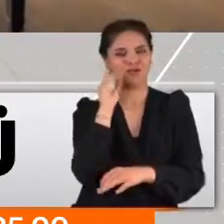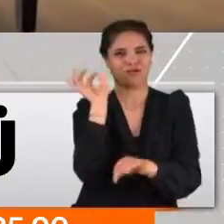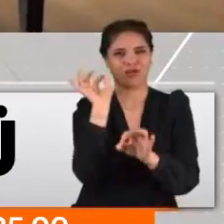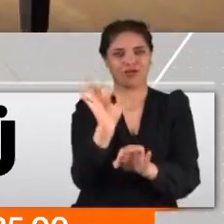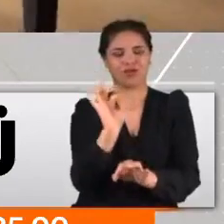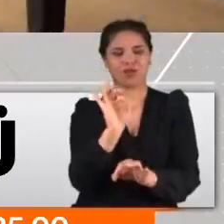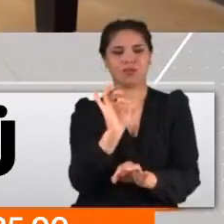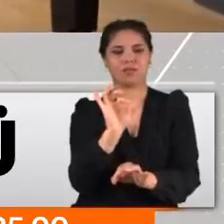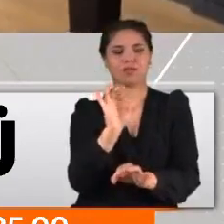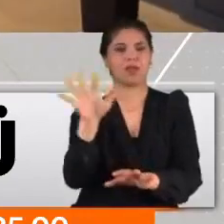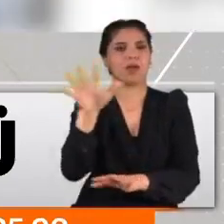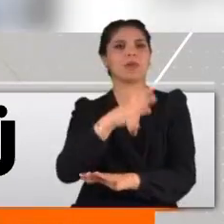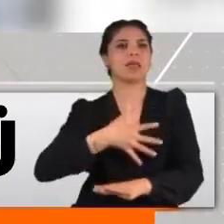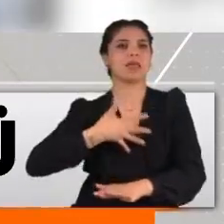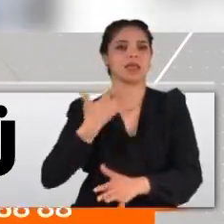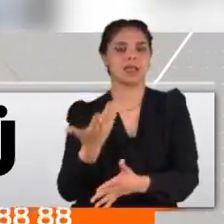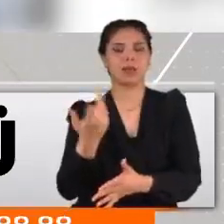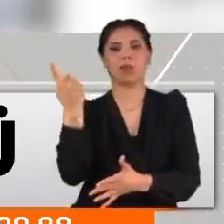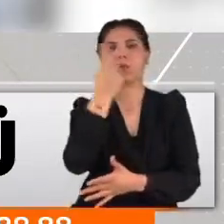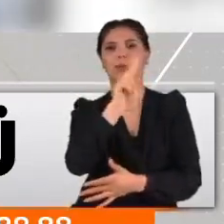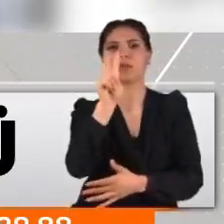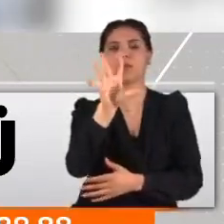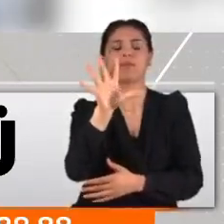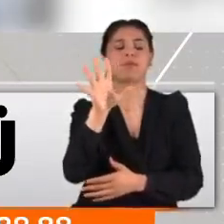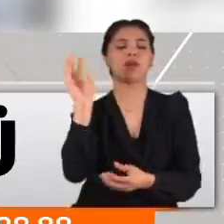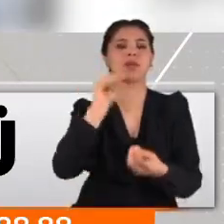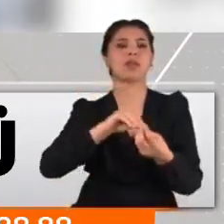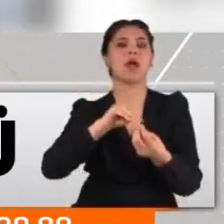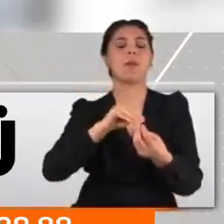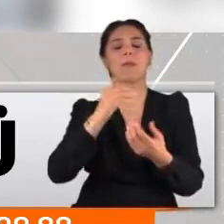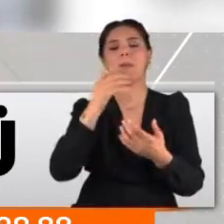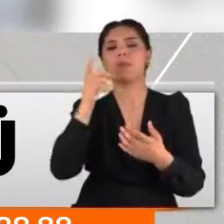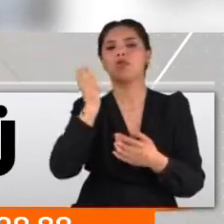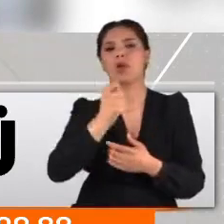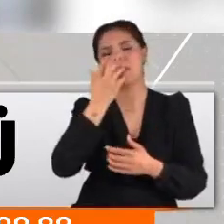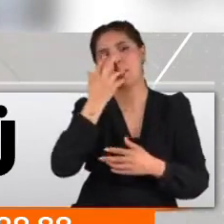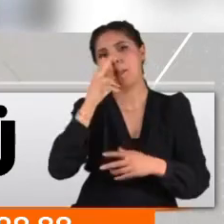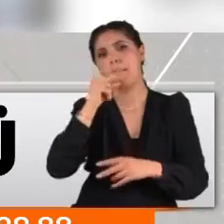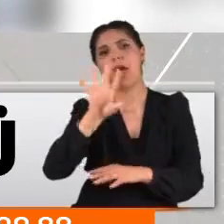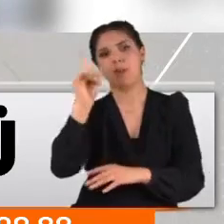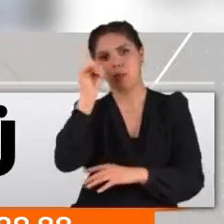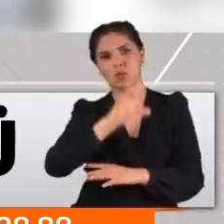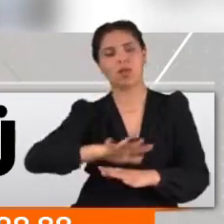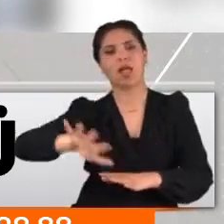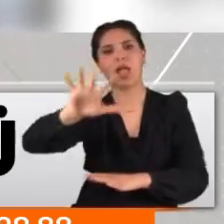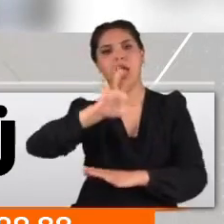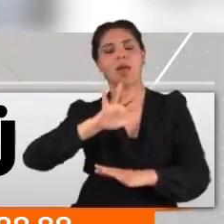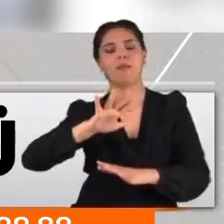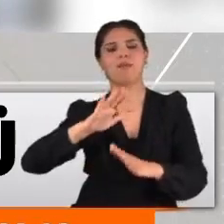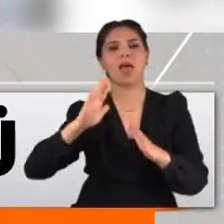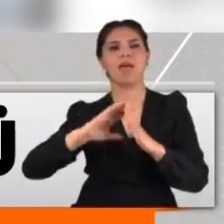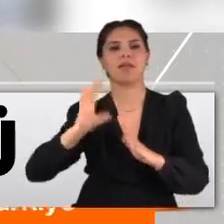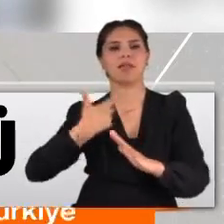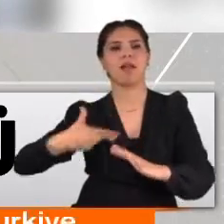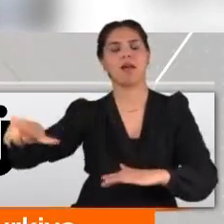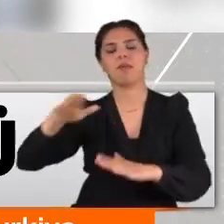anda tamamıyla cazibesini yitirdi. %25 sınırını beğenmeyip kiracısıyla sorun yaşayanlar son dönemde evlerini